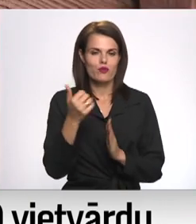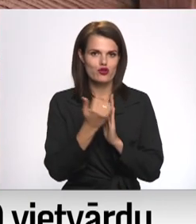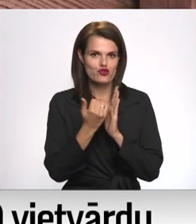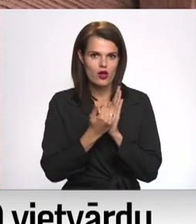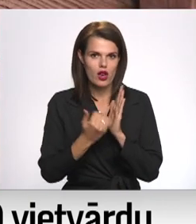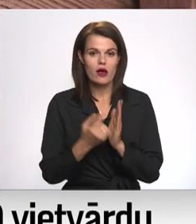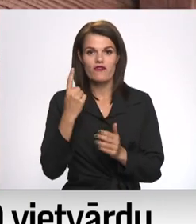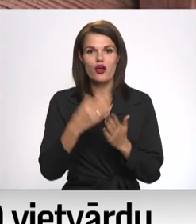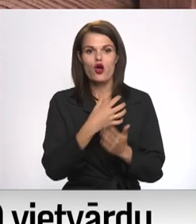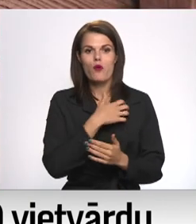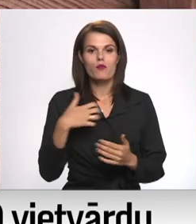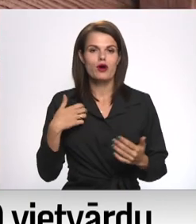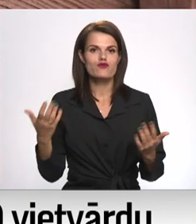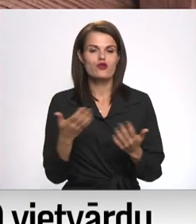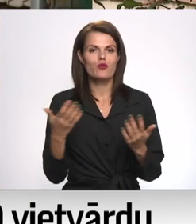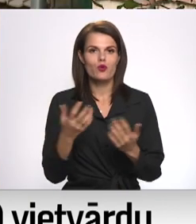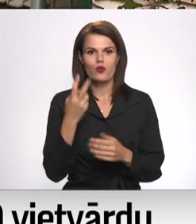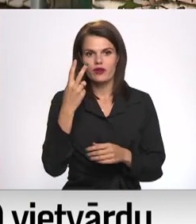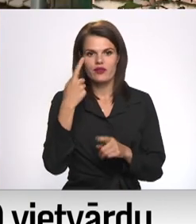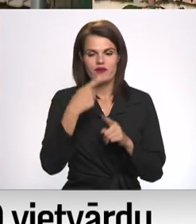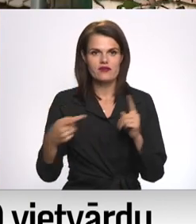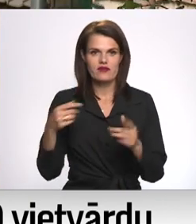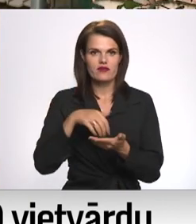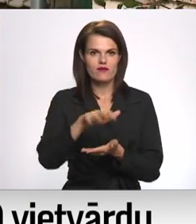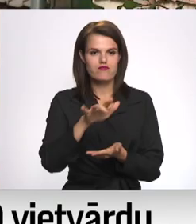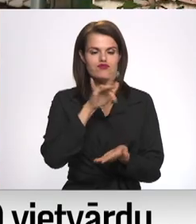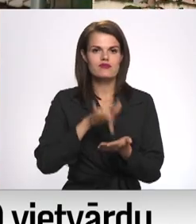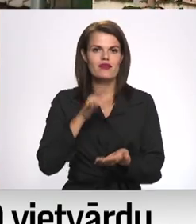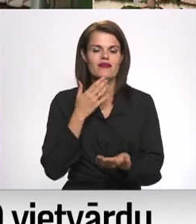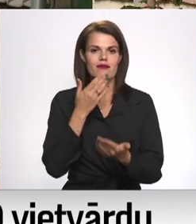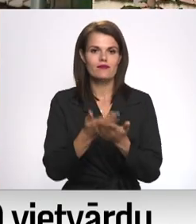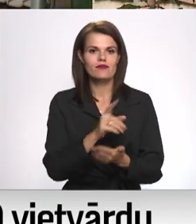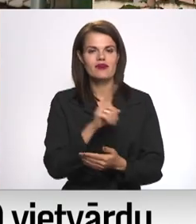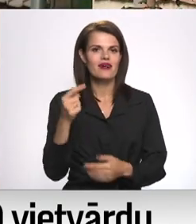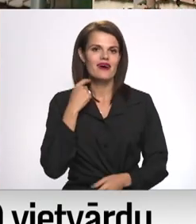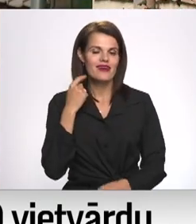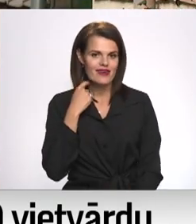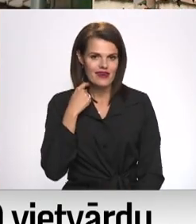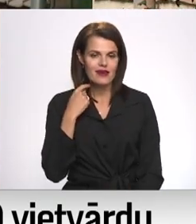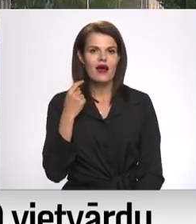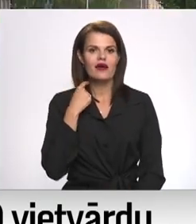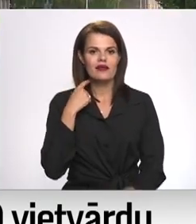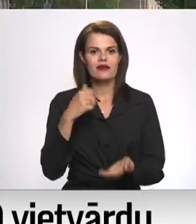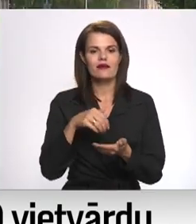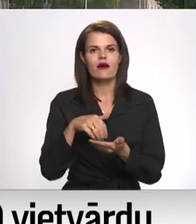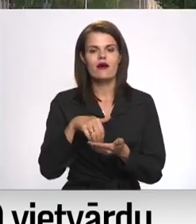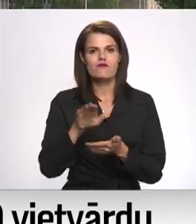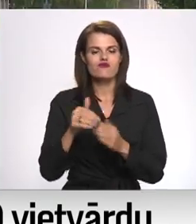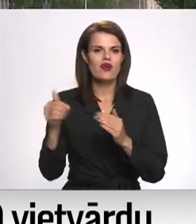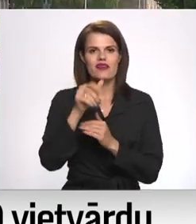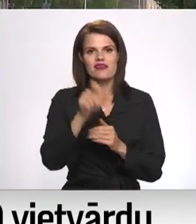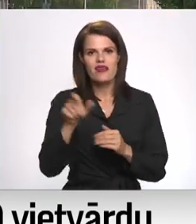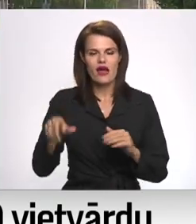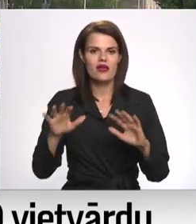no pašvaldībām, kuras struktūra vienības divas reizes noraidījušas centra ieteikumus, ir Rīga. Noraidījuši ierēģi, bet